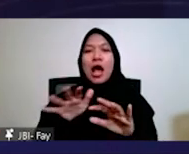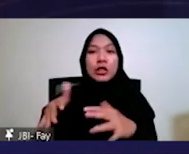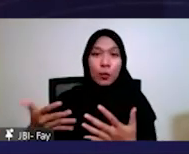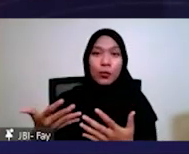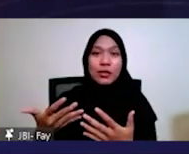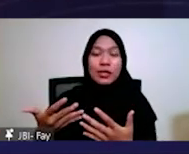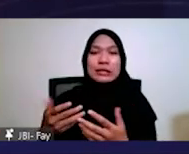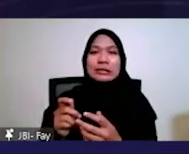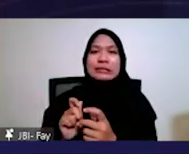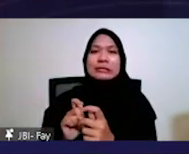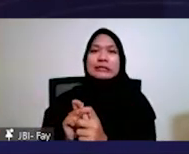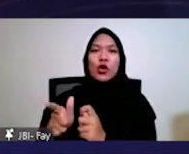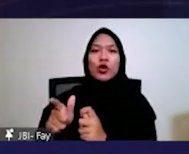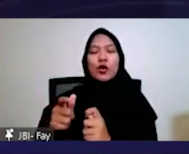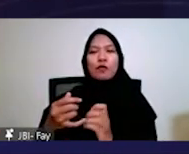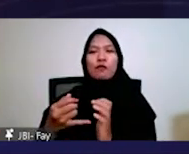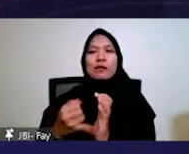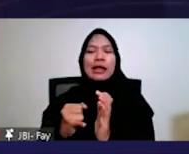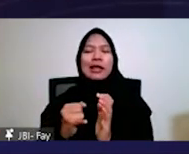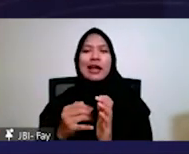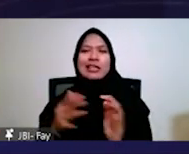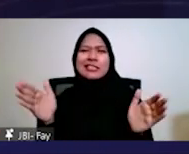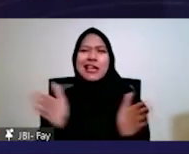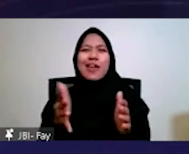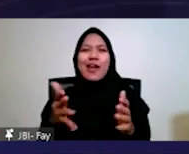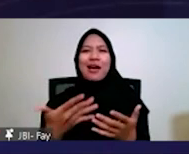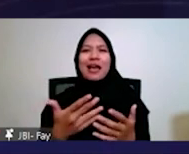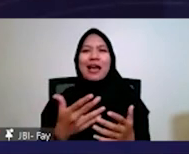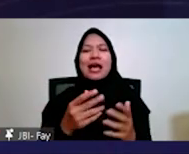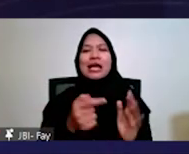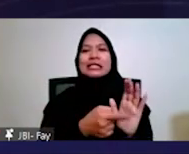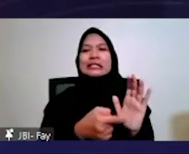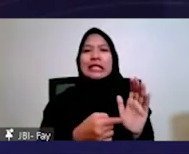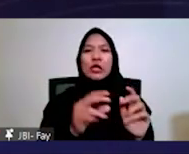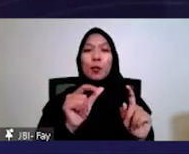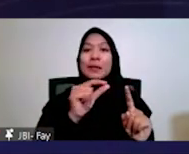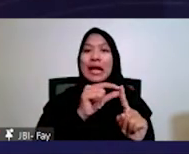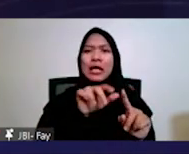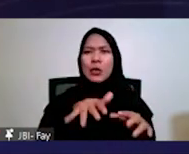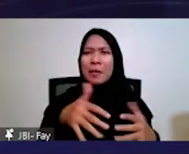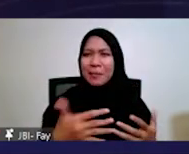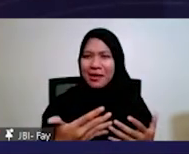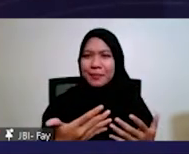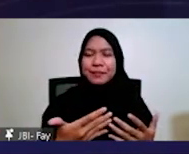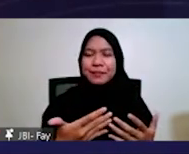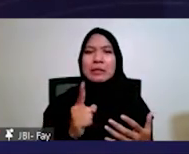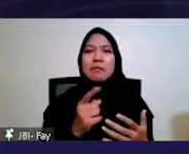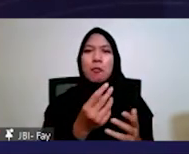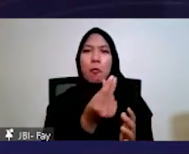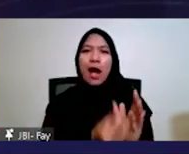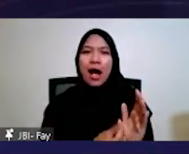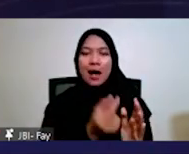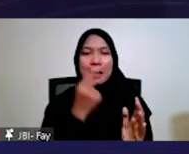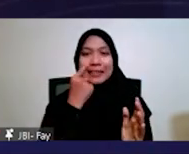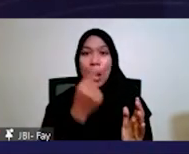untuk Store kayu jadi singkatnya rupiah digital adalah karensi mata